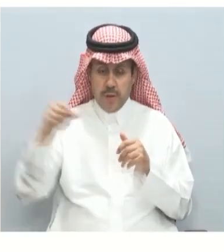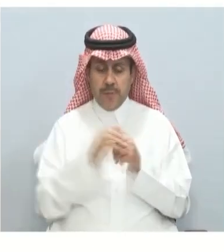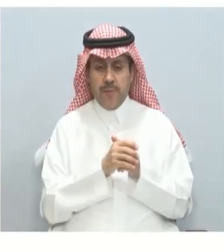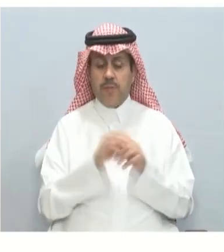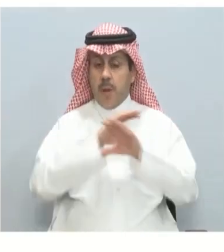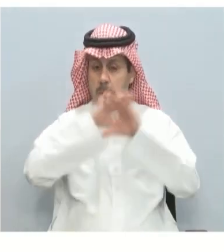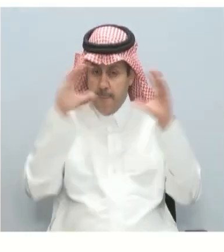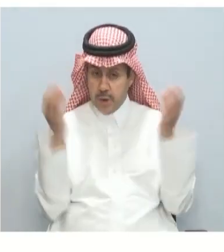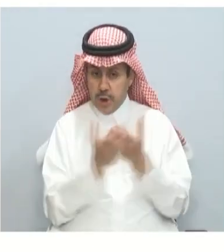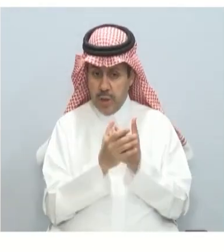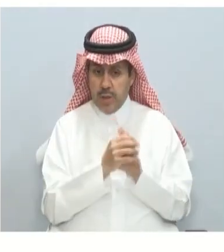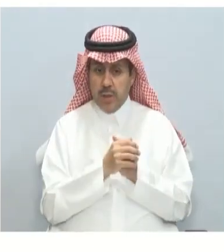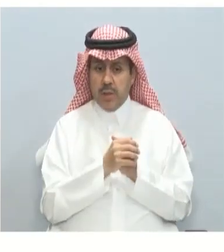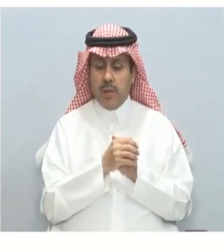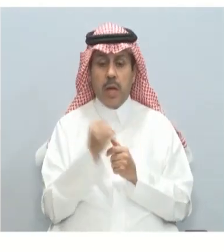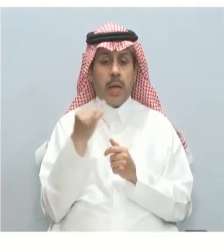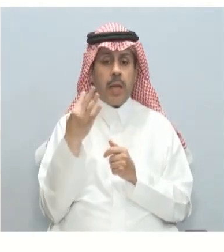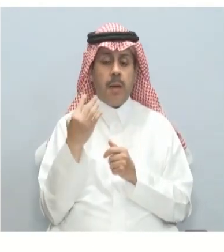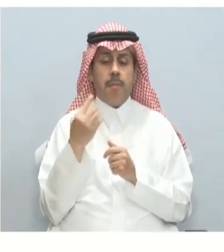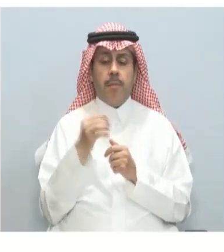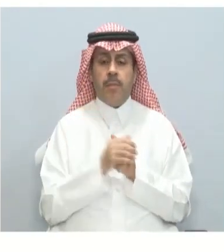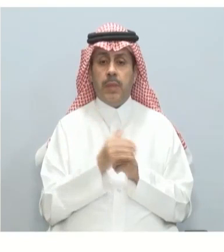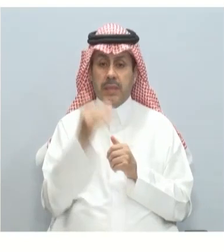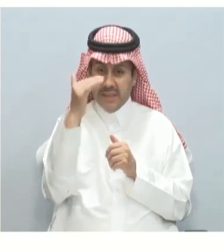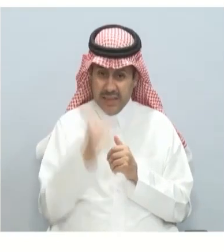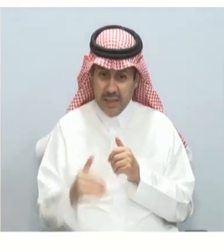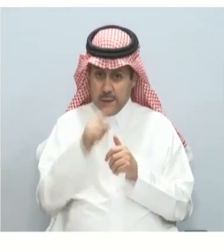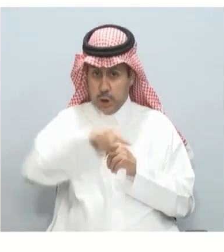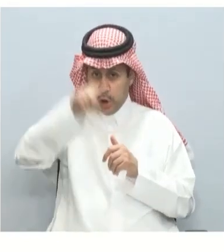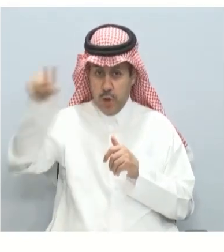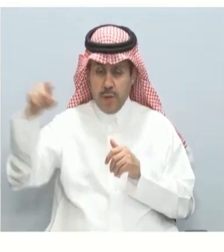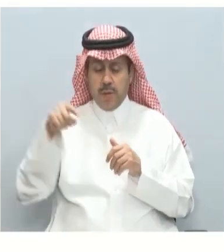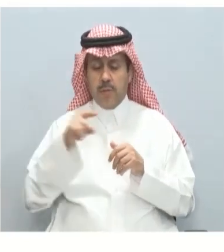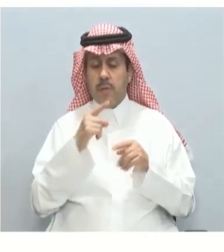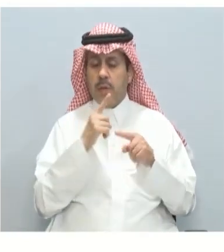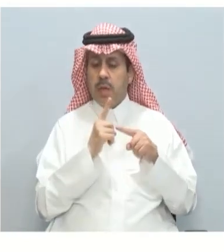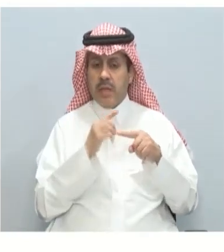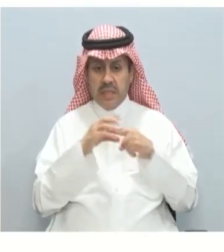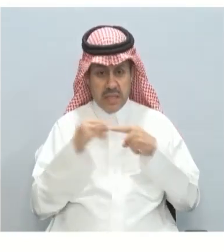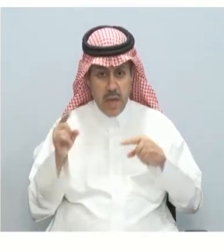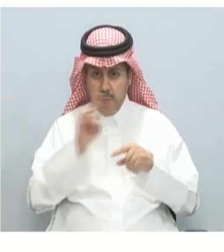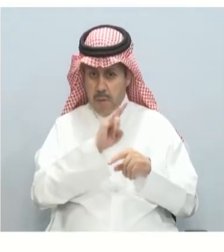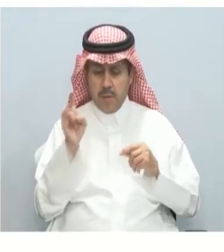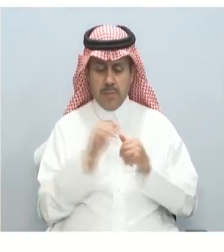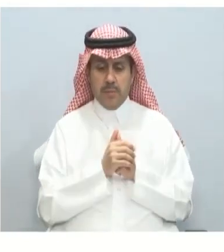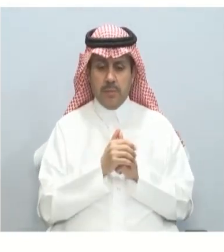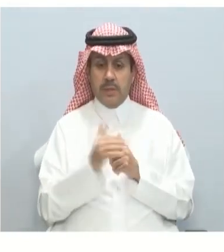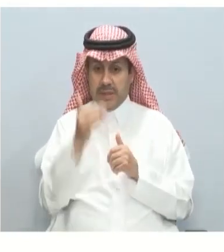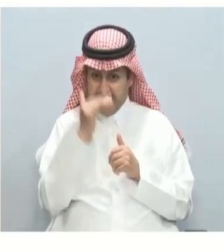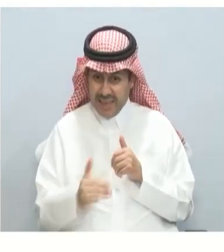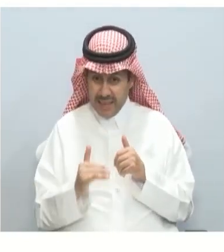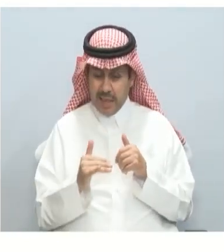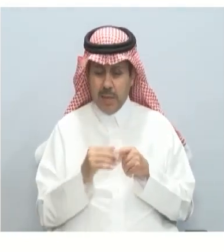داله الجذر التربيعي يشمل فقط القيم التي يكون ما تحت الجذر عندها غير سالب يعني القيمه هذه اللي تحت الجذر لازم